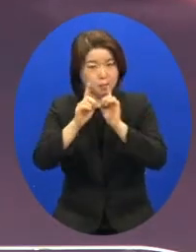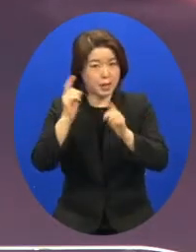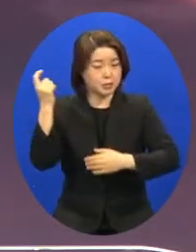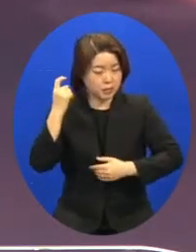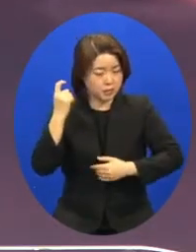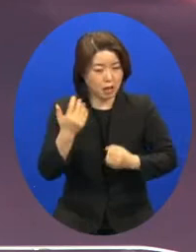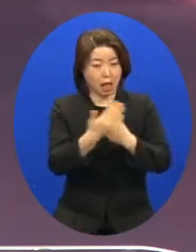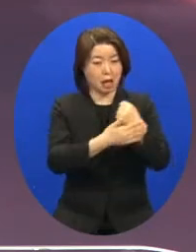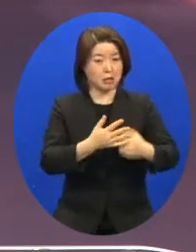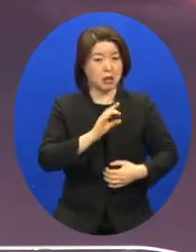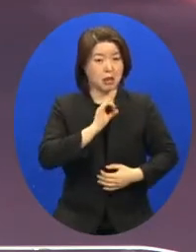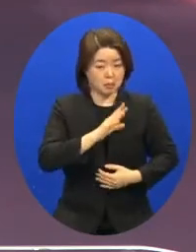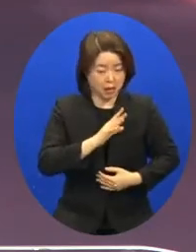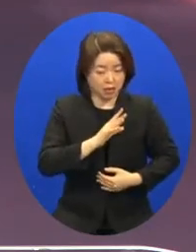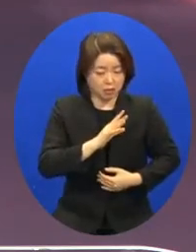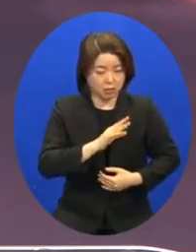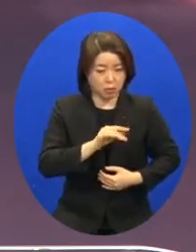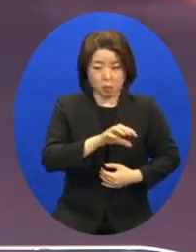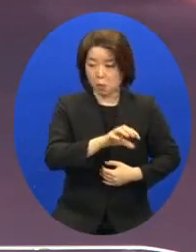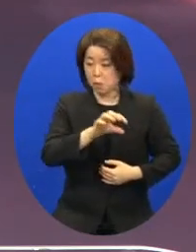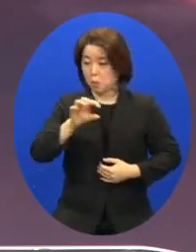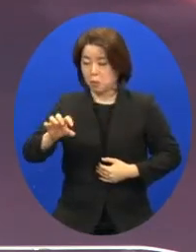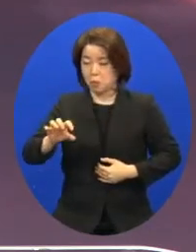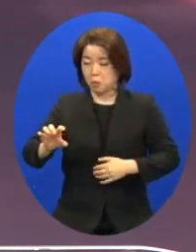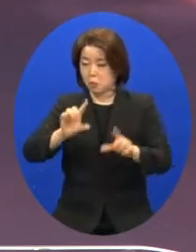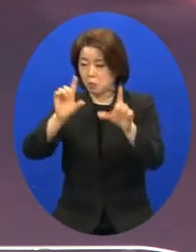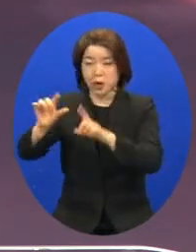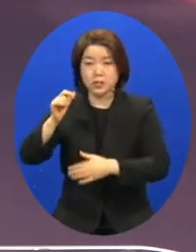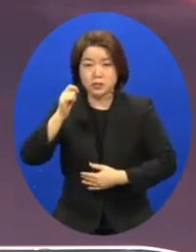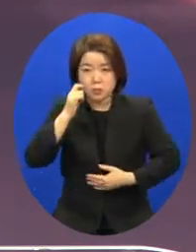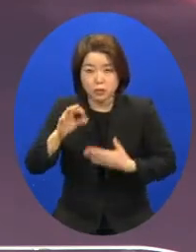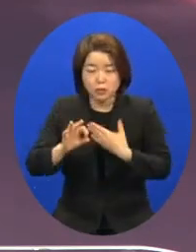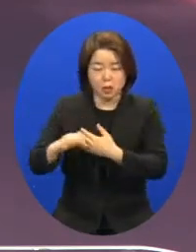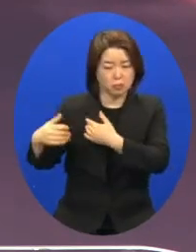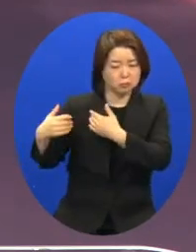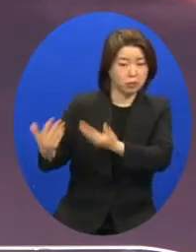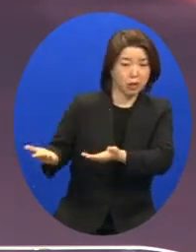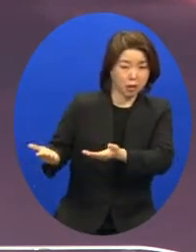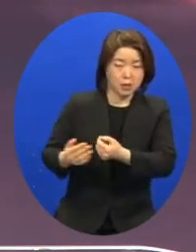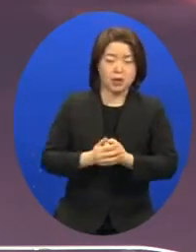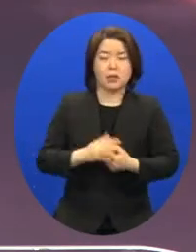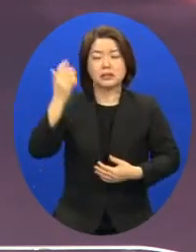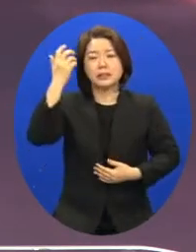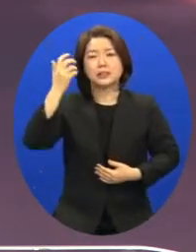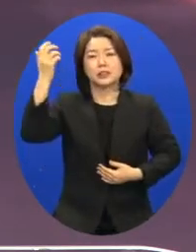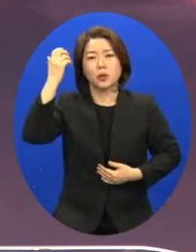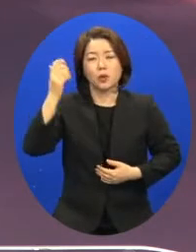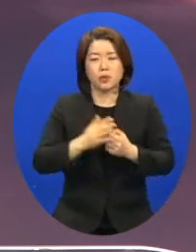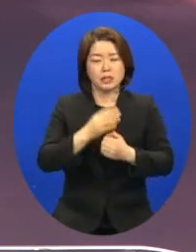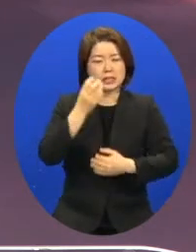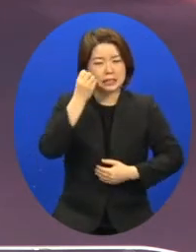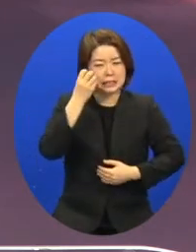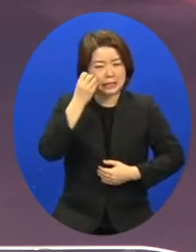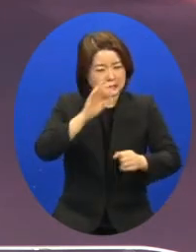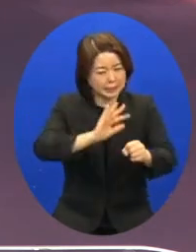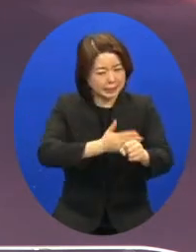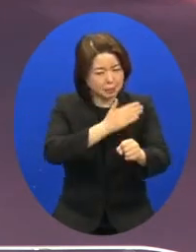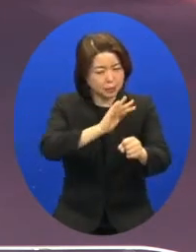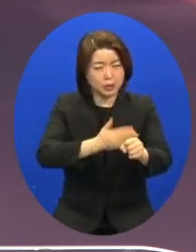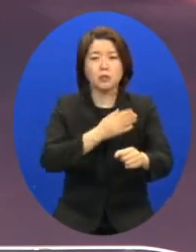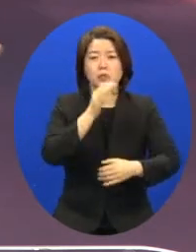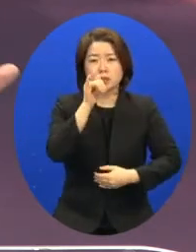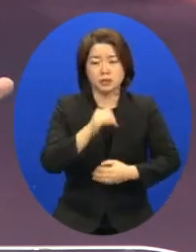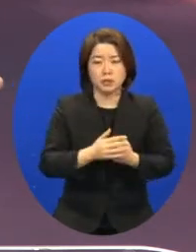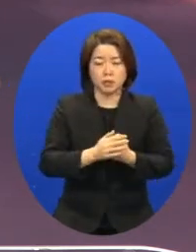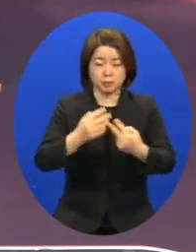받고 실제로는 그대로 살지 못하는 것을 내버려 두면 우리의 영혼은 이상하게 왜곡이 되어버립니다.